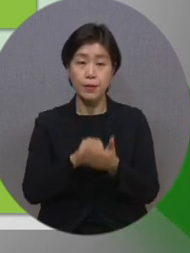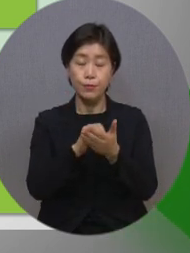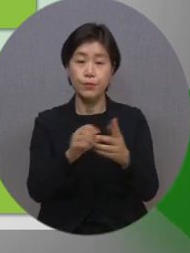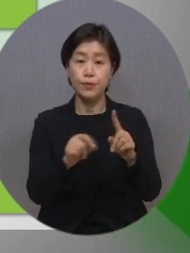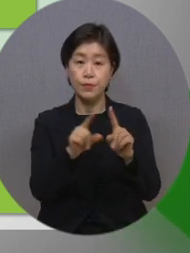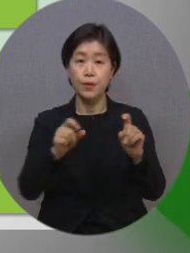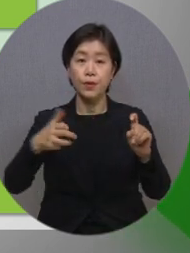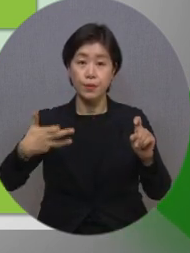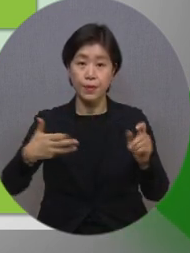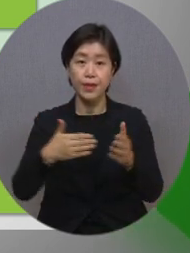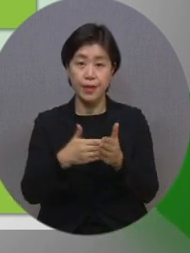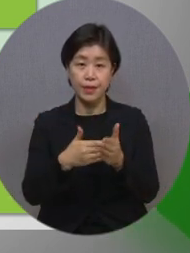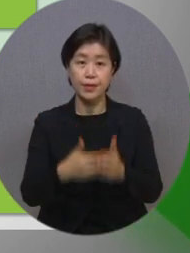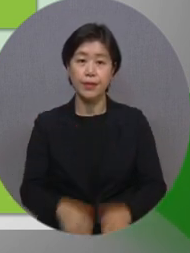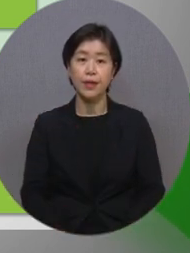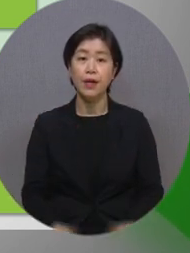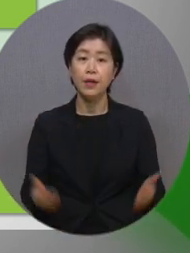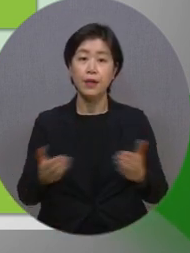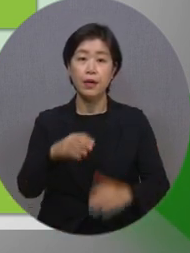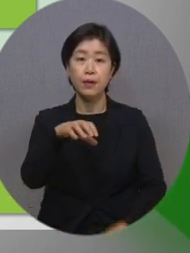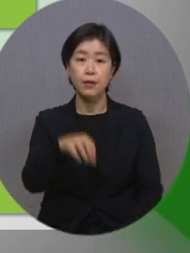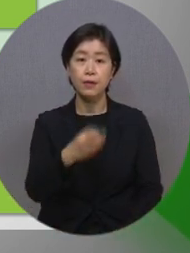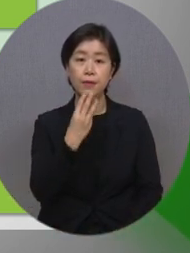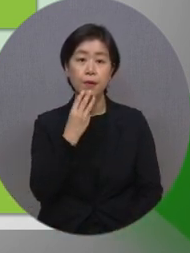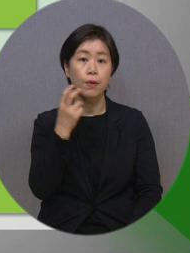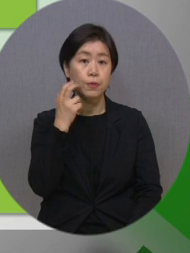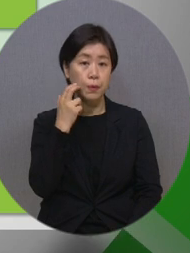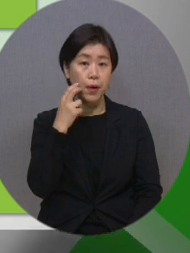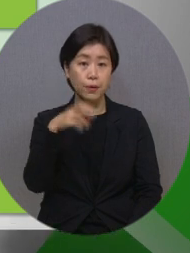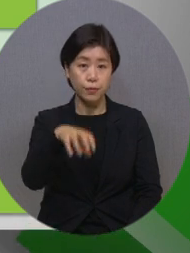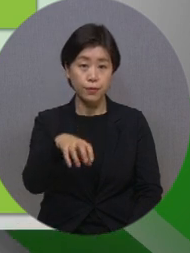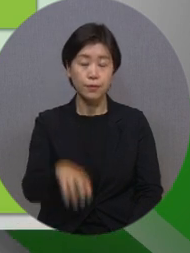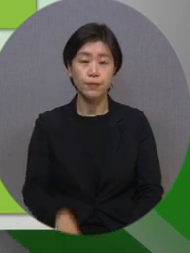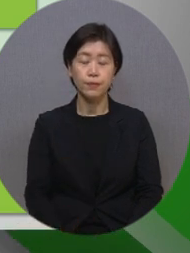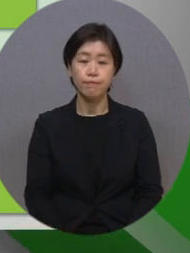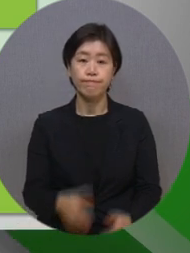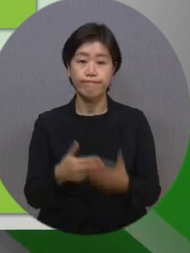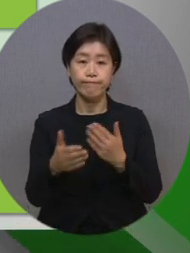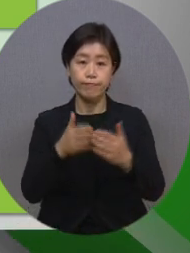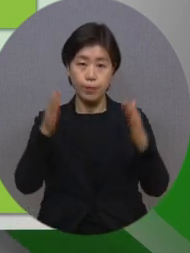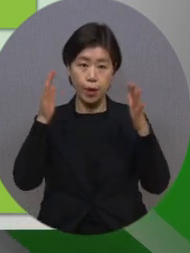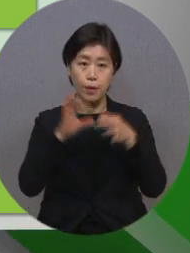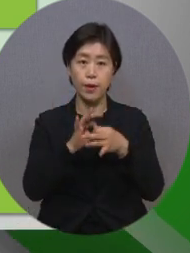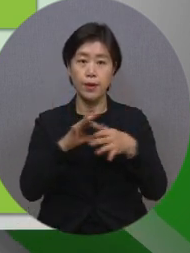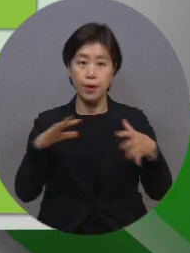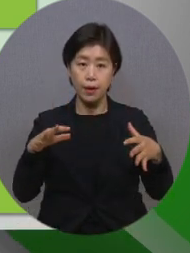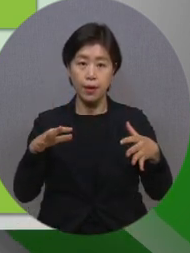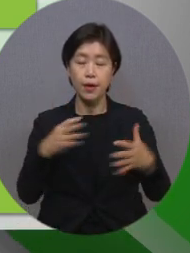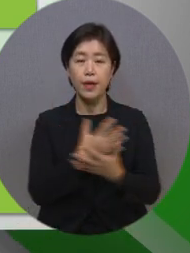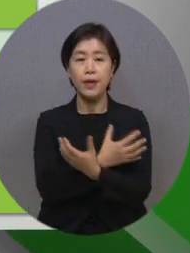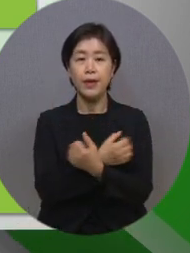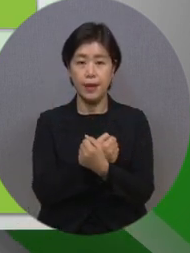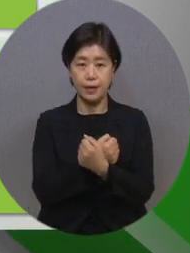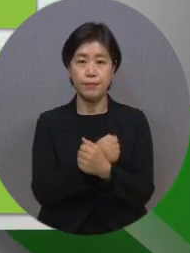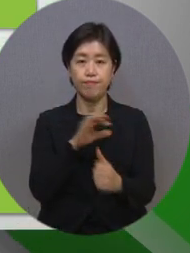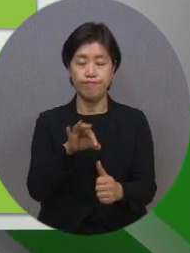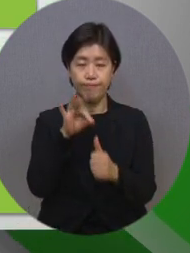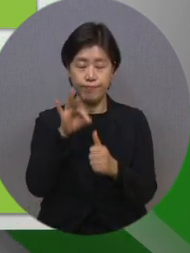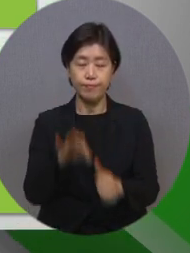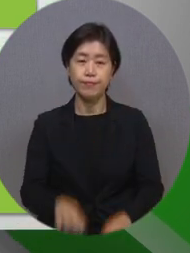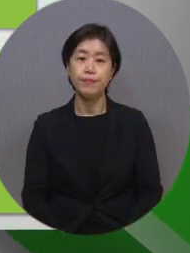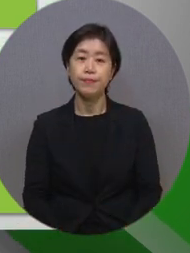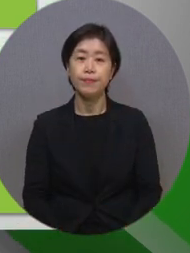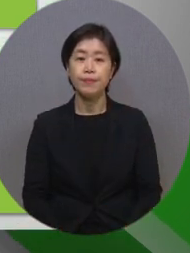18일까지며 근무지는 서울시 송파구입니다. 경력과 학력은 무관하며 계약직을